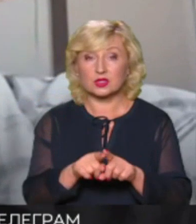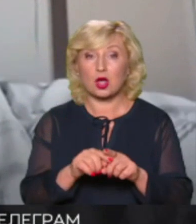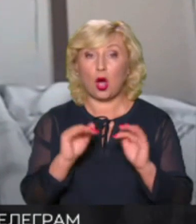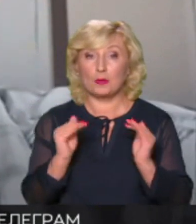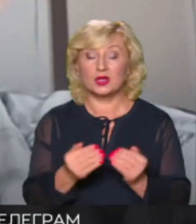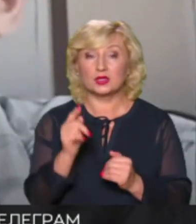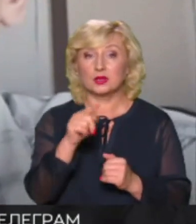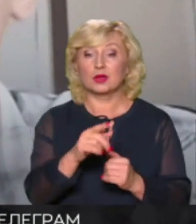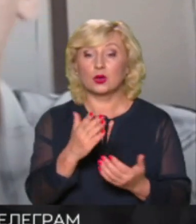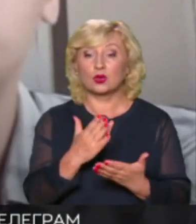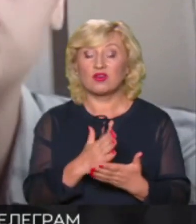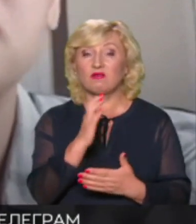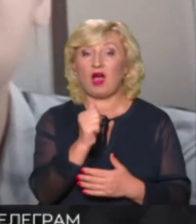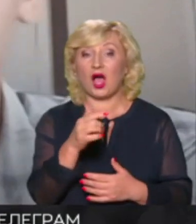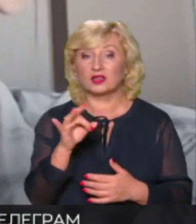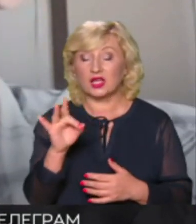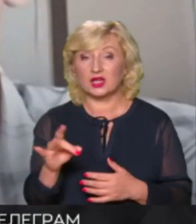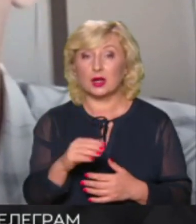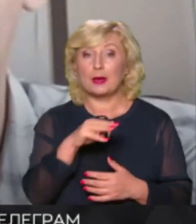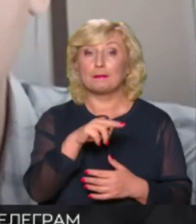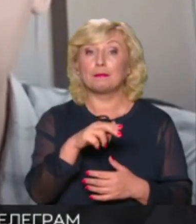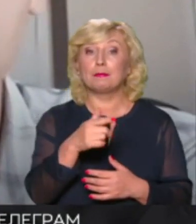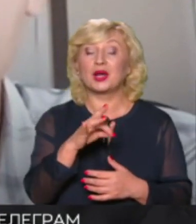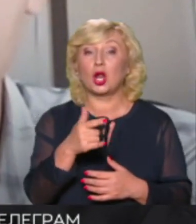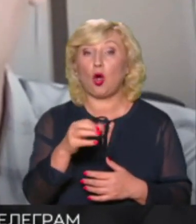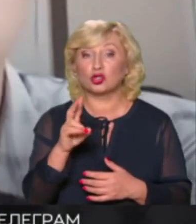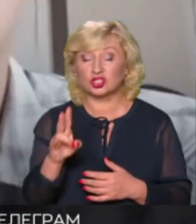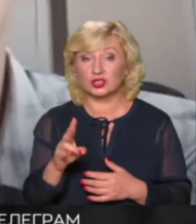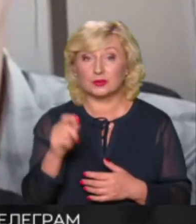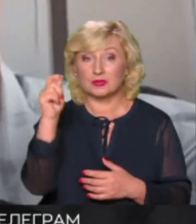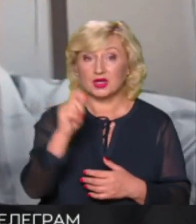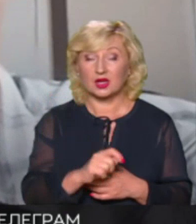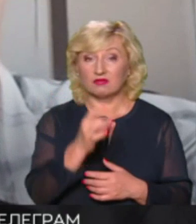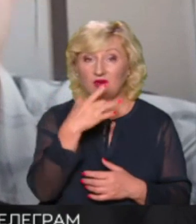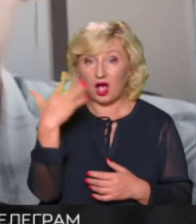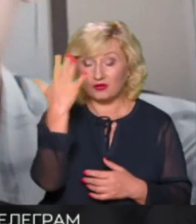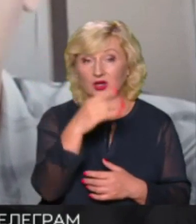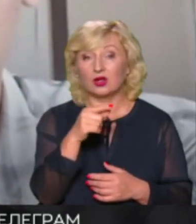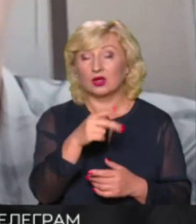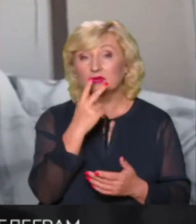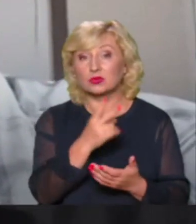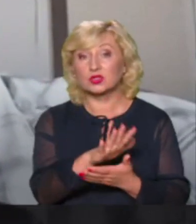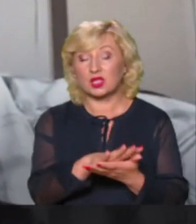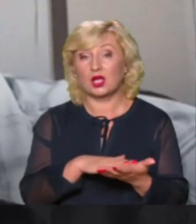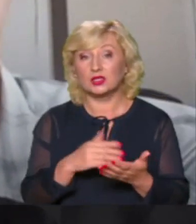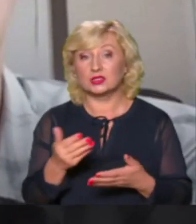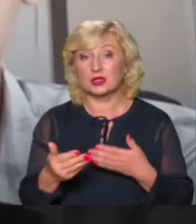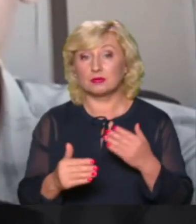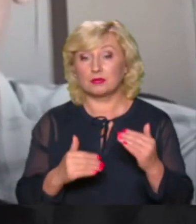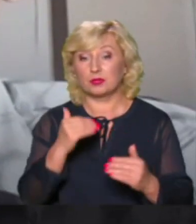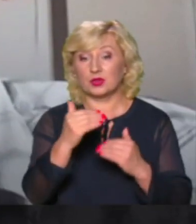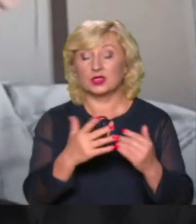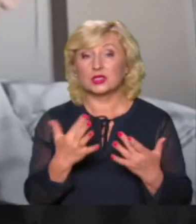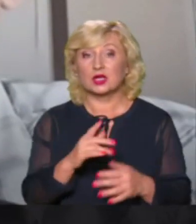тим, що в них там є Вагнер, там вже Пригожин засвітився десь, в Малі приїхав. Тому, я думаю, вони будуть це все штовхати. Наскільки в них дасться